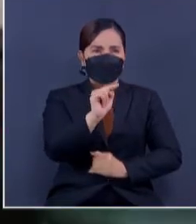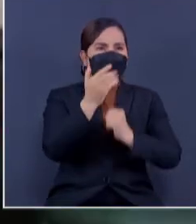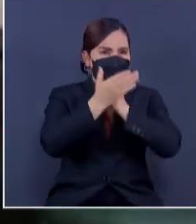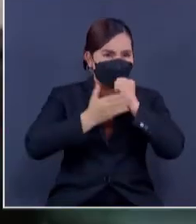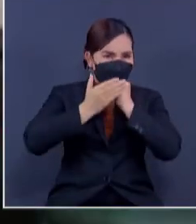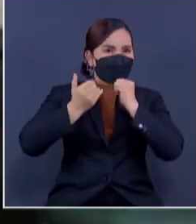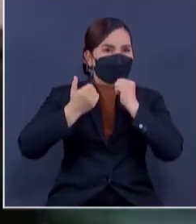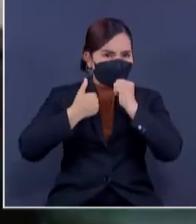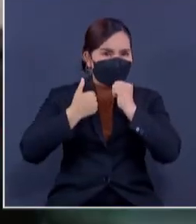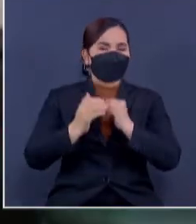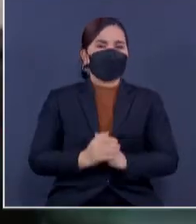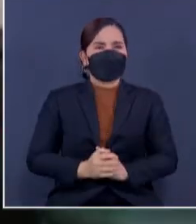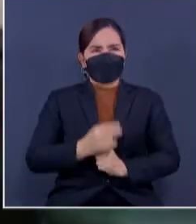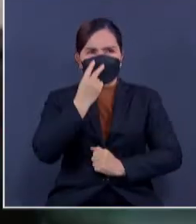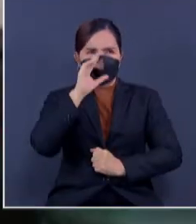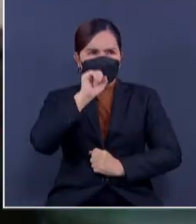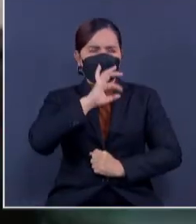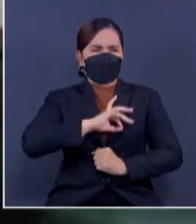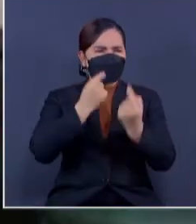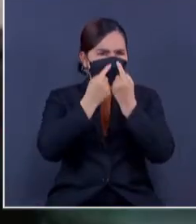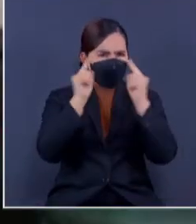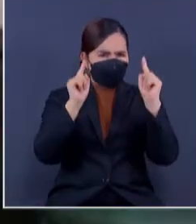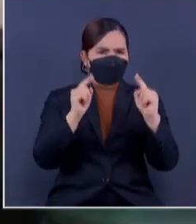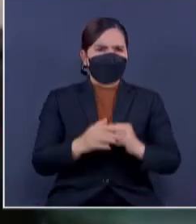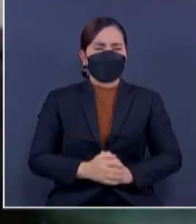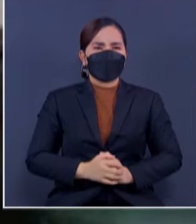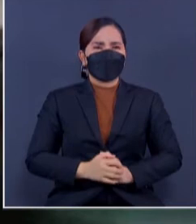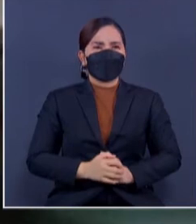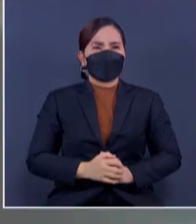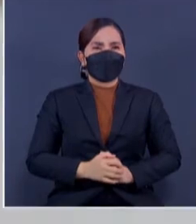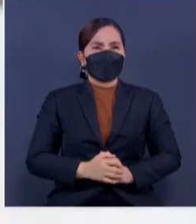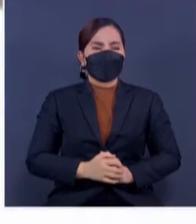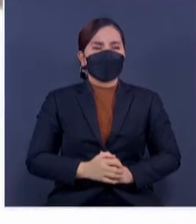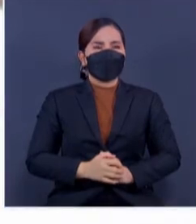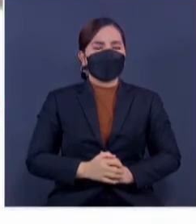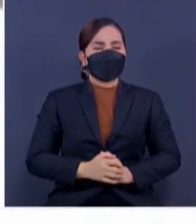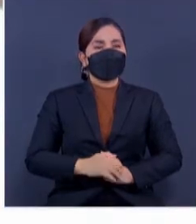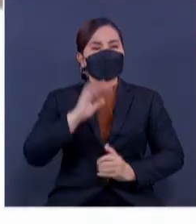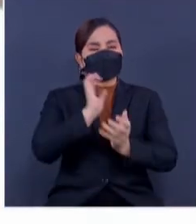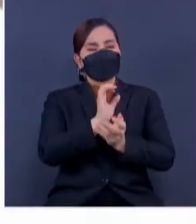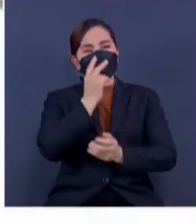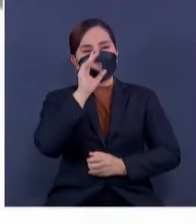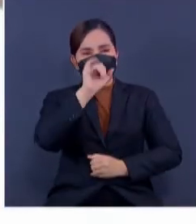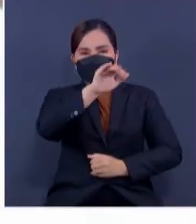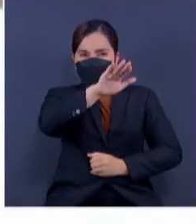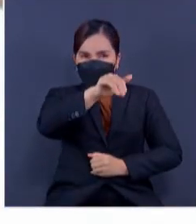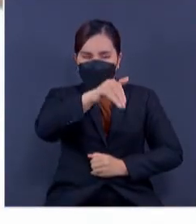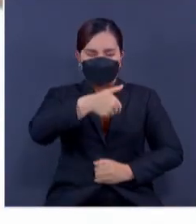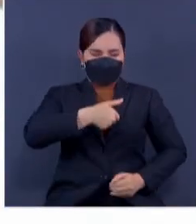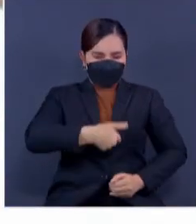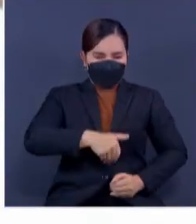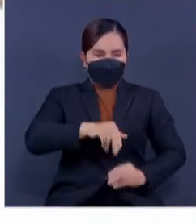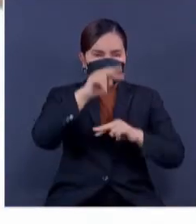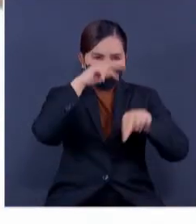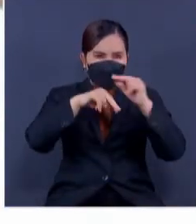สพยามาหรือเปล่าม ันแปลกๆ ใช่มันแปลกพี่เอกคือแปลกมากใช่พี่บ๊อบตำรวจเขาก็จับตรวจเลยนะคะปรากฏว่